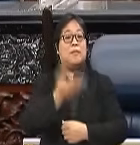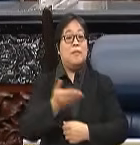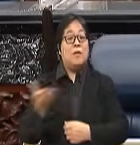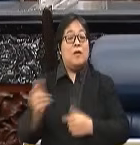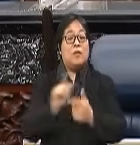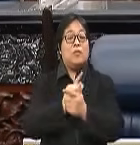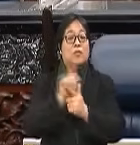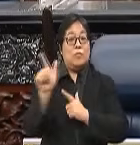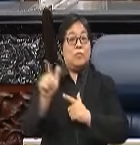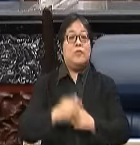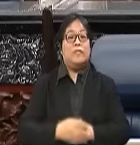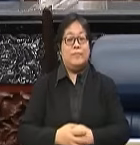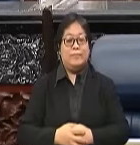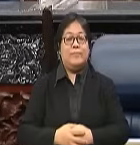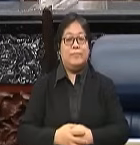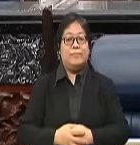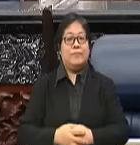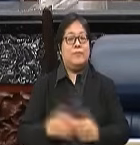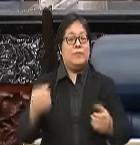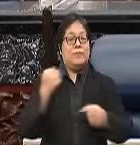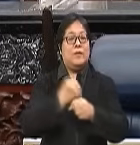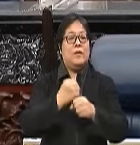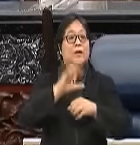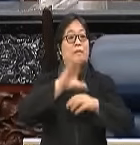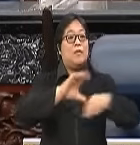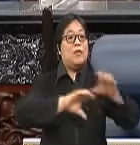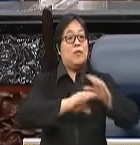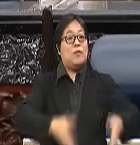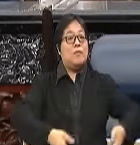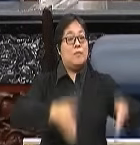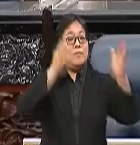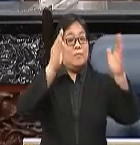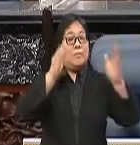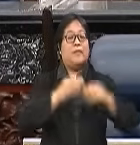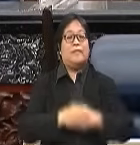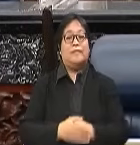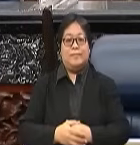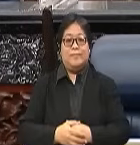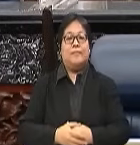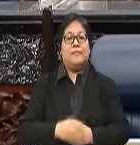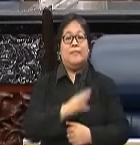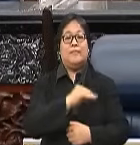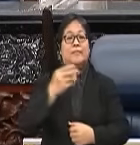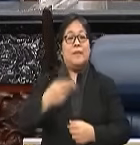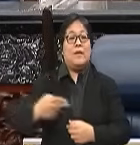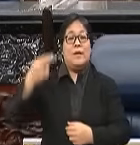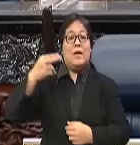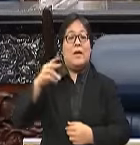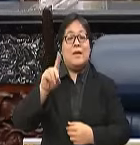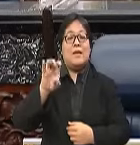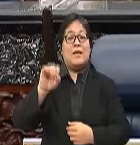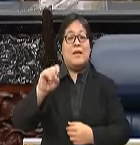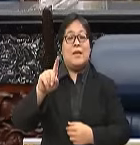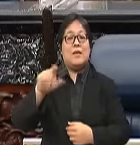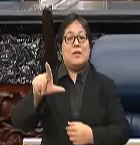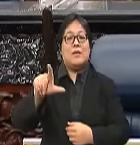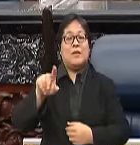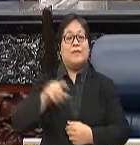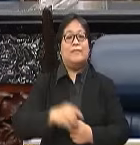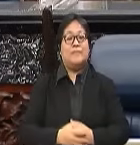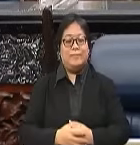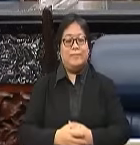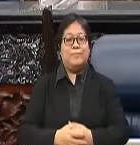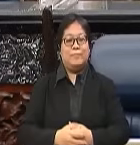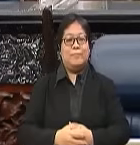telah diluluskan ialah untuk kerja bangunan Mal still Run bosda juga hi-tensile tadi Kompas